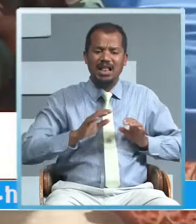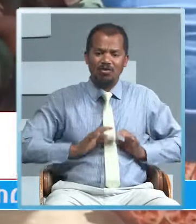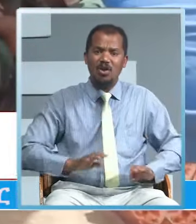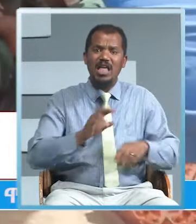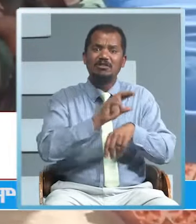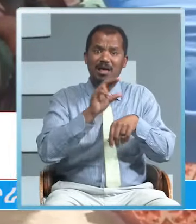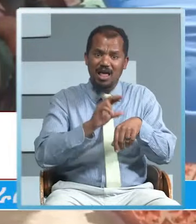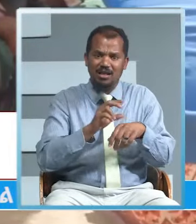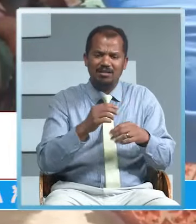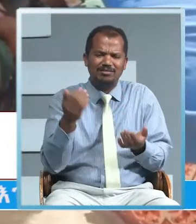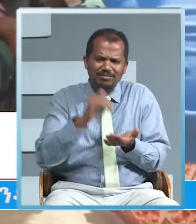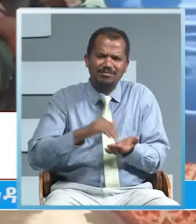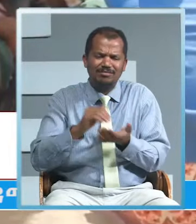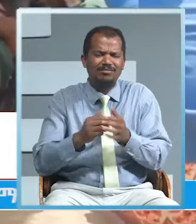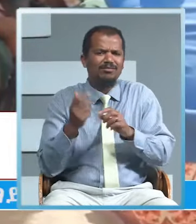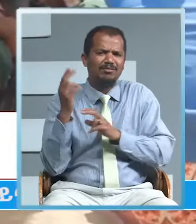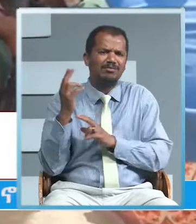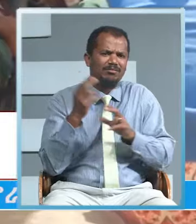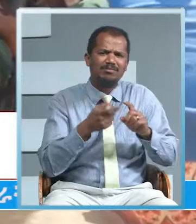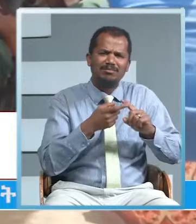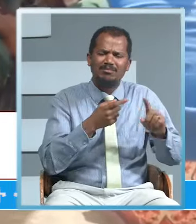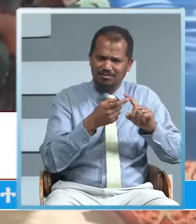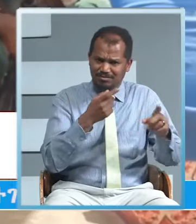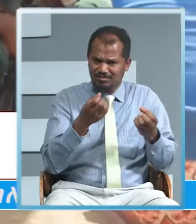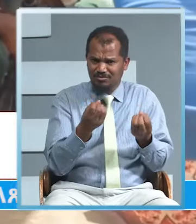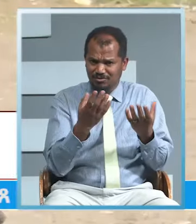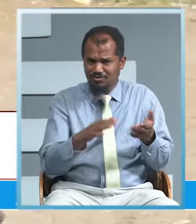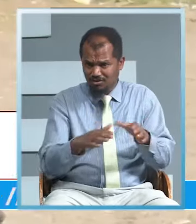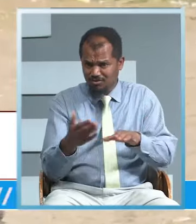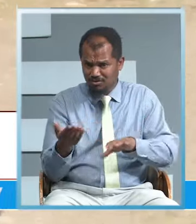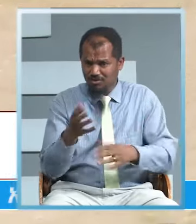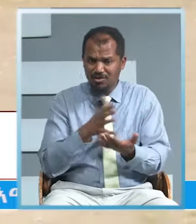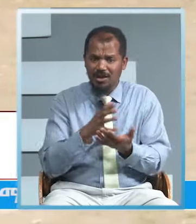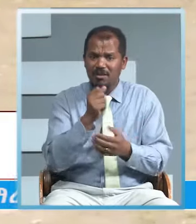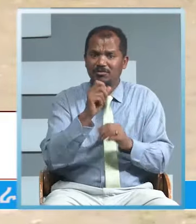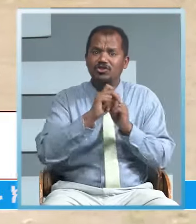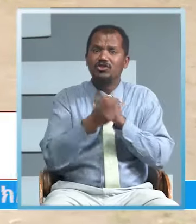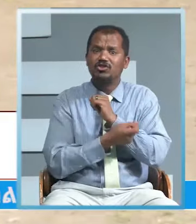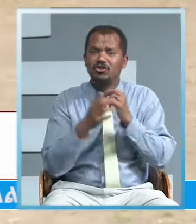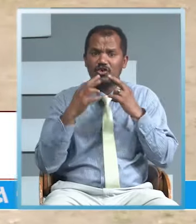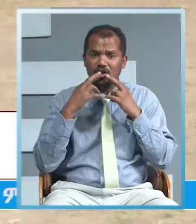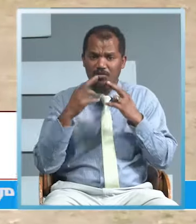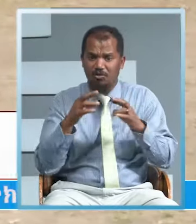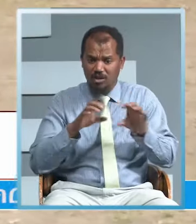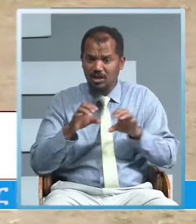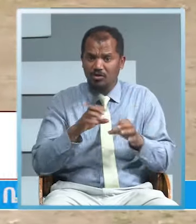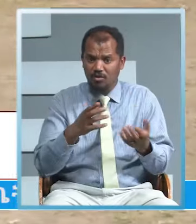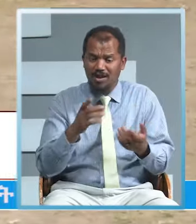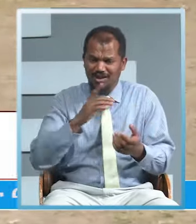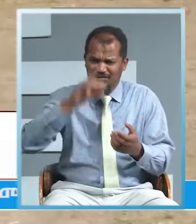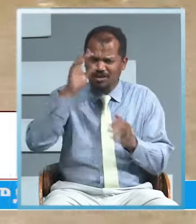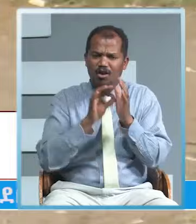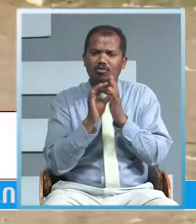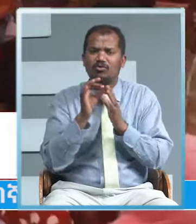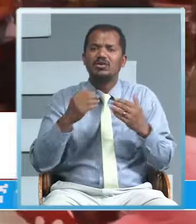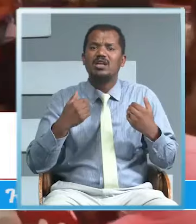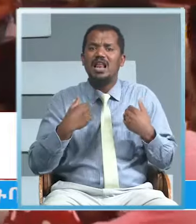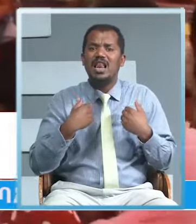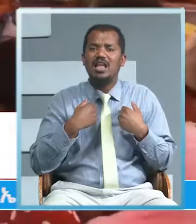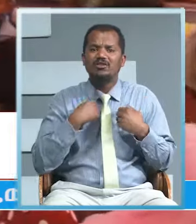ላይ ታጣቂዎች በተደጋጋሚ በፈጸሙት ጥቃት በርካቶች መገደላቸውን የመብት ድርጅቶች ሪፖርት ያደረጉ ሲሆን ከፍተኛ ቁጥር ያላቸው